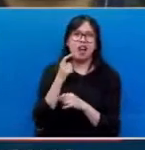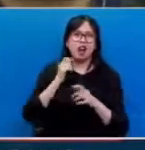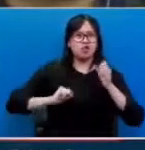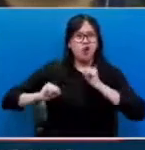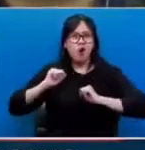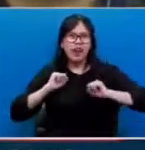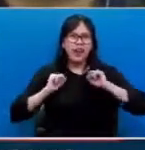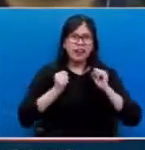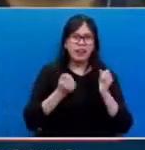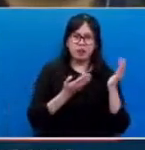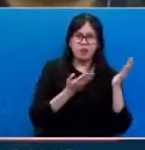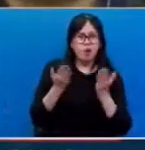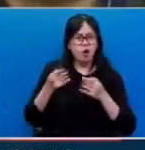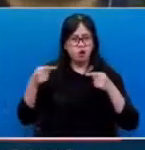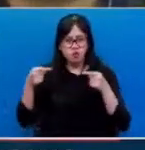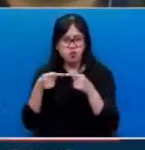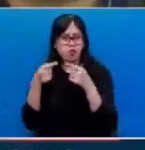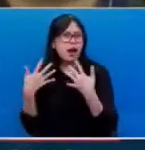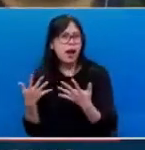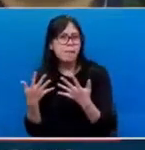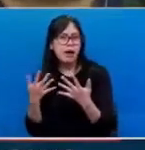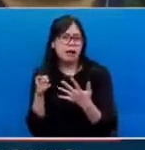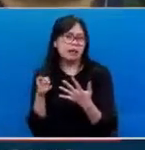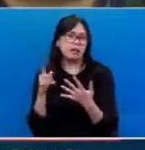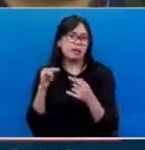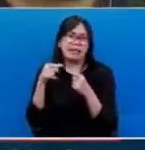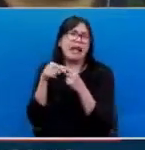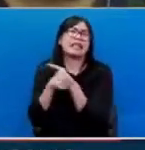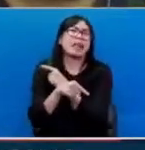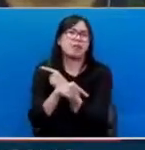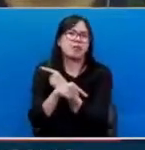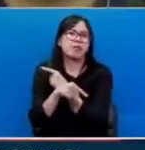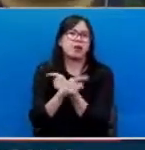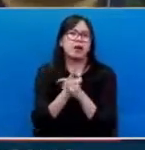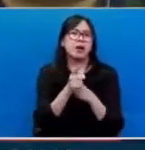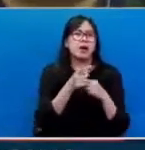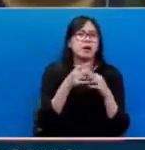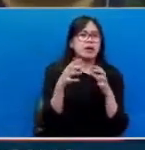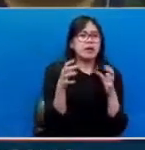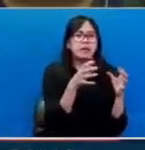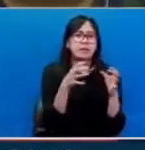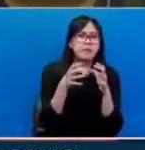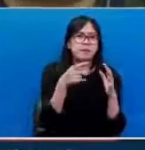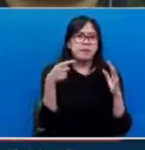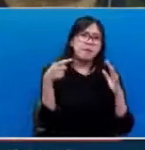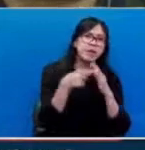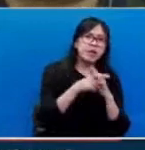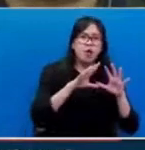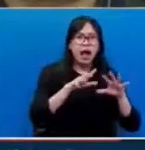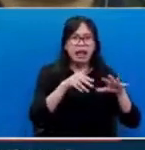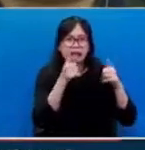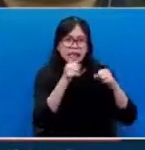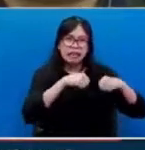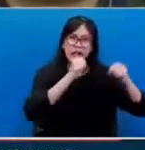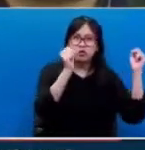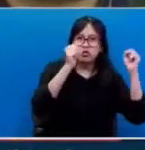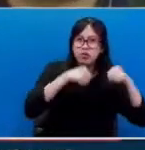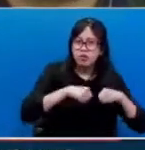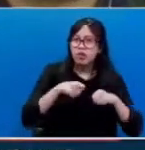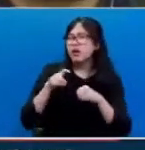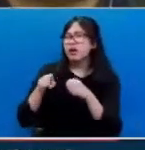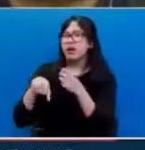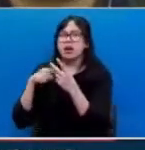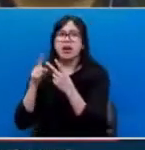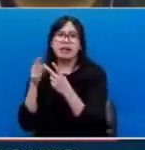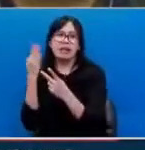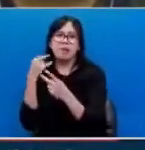terkait dengan sengketa hasil dan e gugatan ee apa 03 gitu ya itu yang saya maksud agak agak